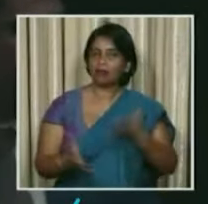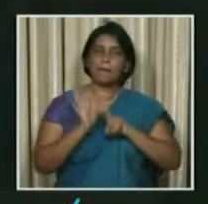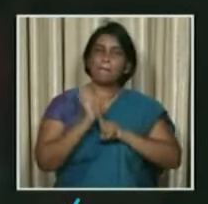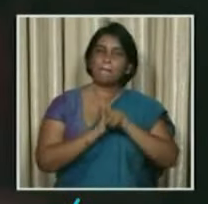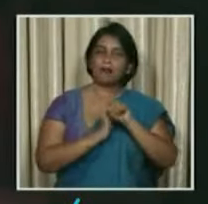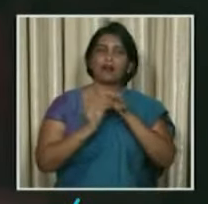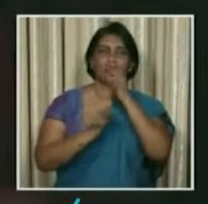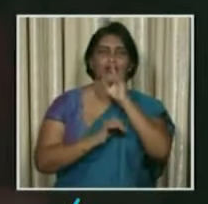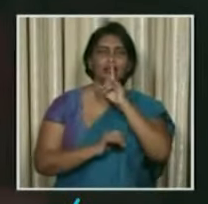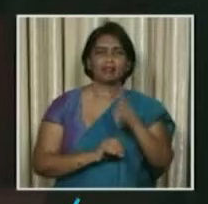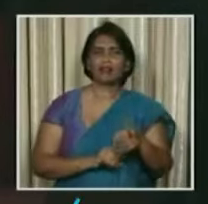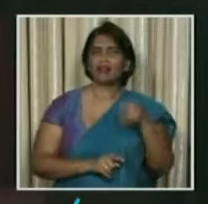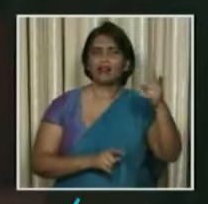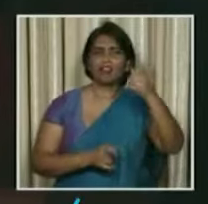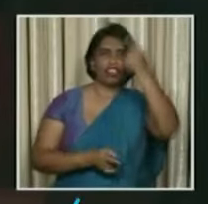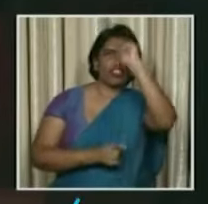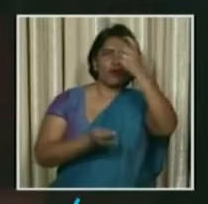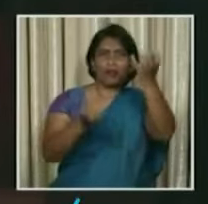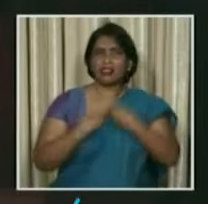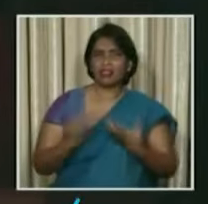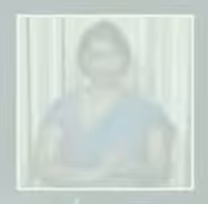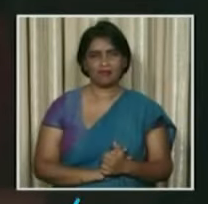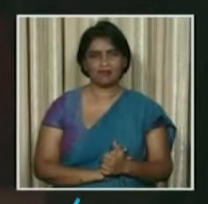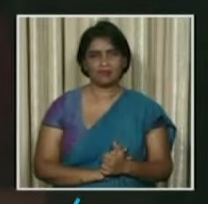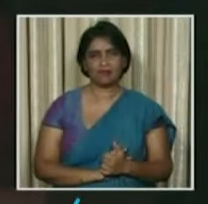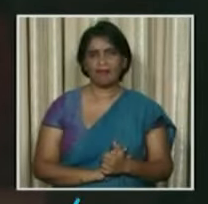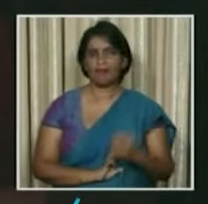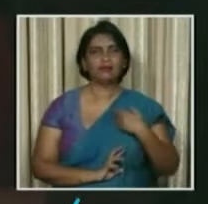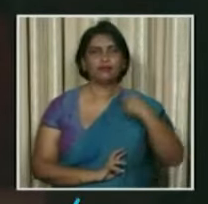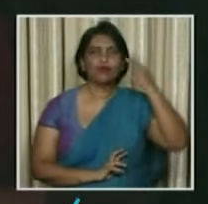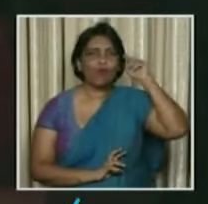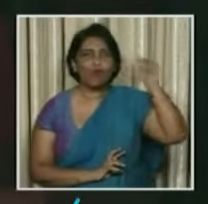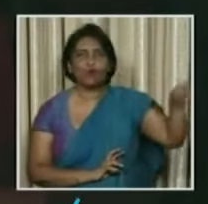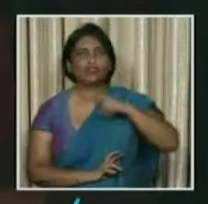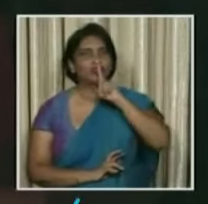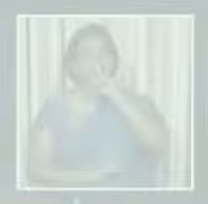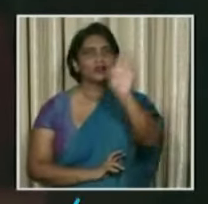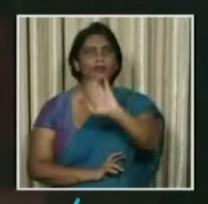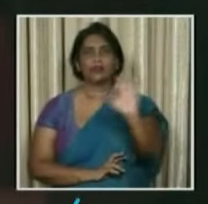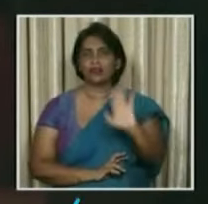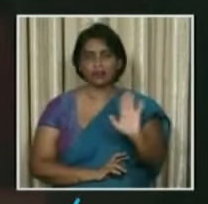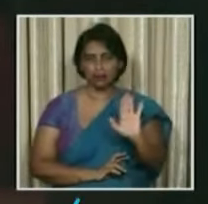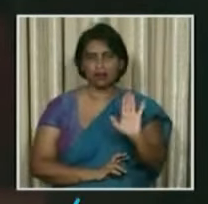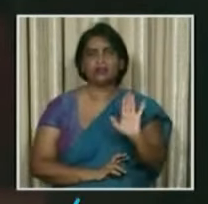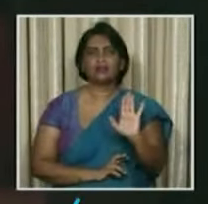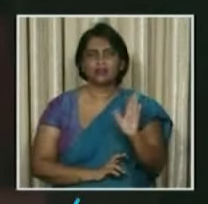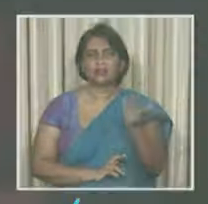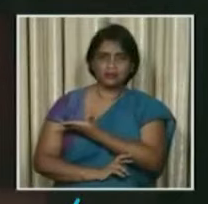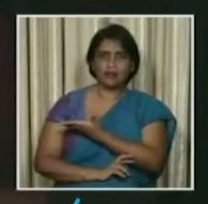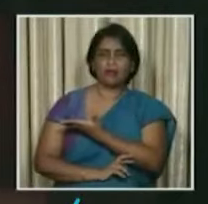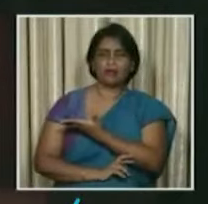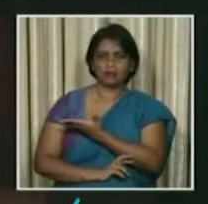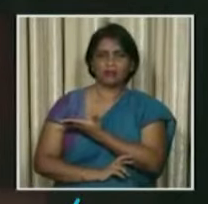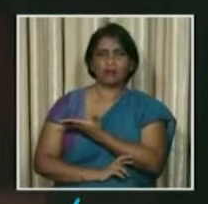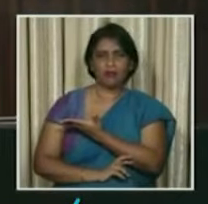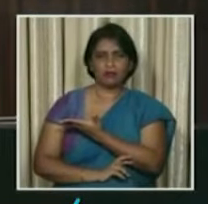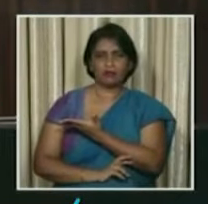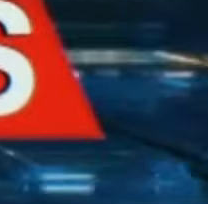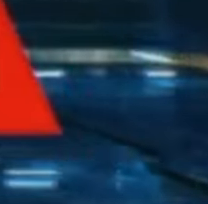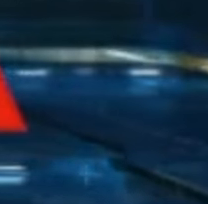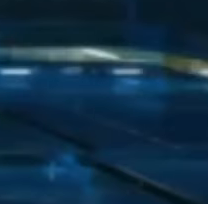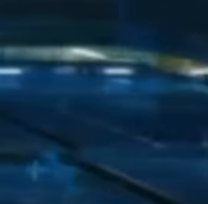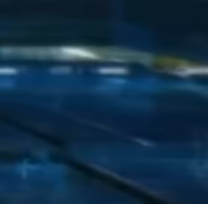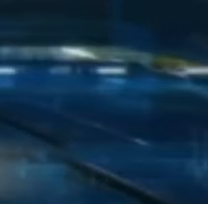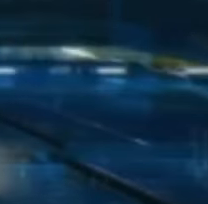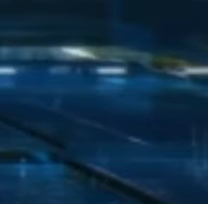නිසා තමයි. ඇයි මේ එක එකන තොප්පි දාගන්නේ? එයා ඉලක්ක කරගෙන නෙමෙයි ඒක කිව්වේ. හොඳයි. අනේ ඇයි තොප්පිය දාගත්තේ? 27 වෙනි ප්‍රශ්නේ